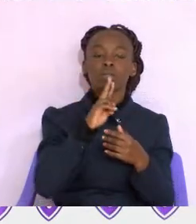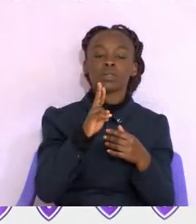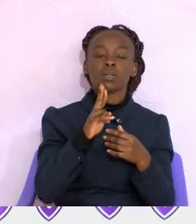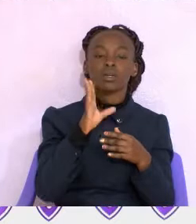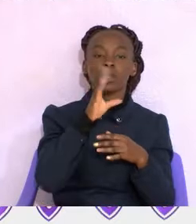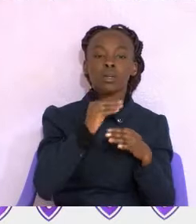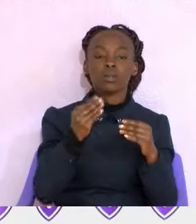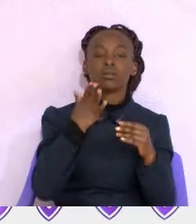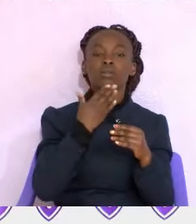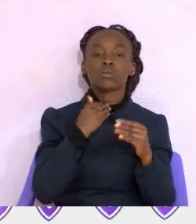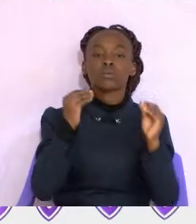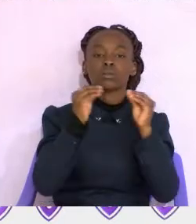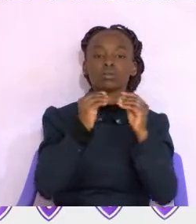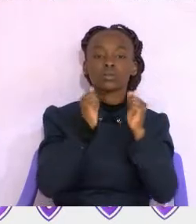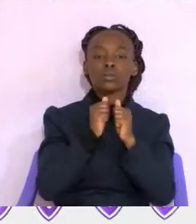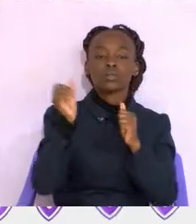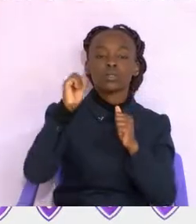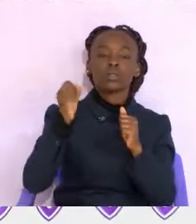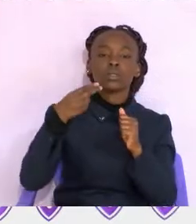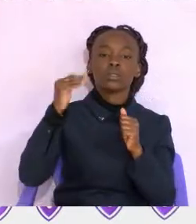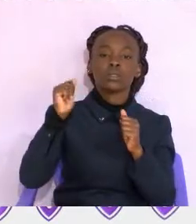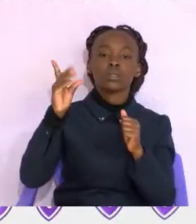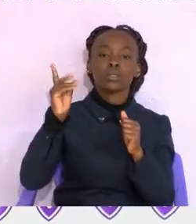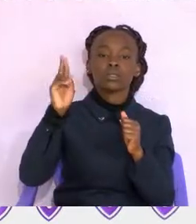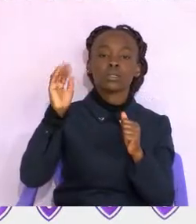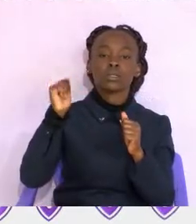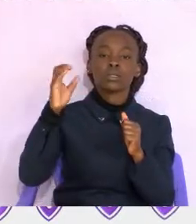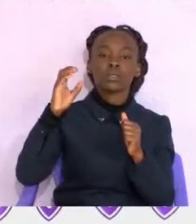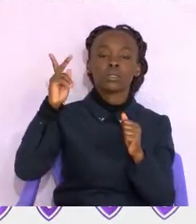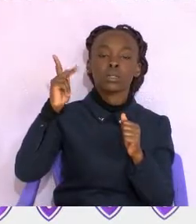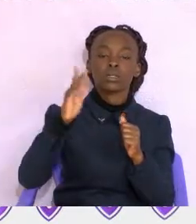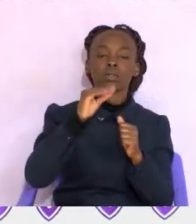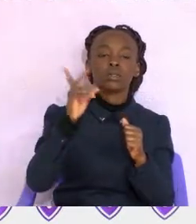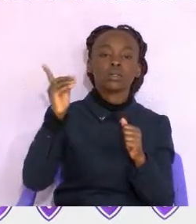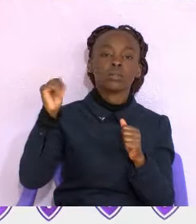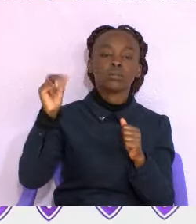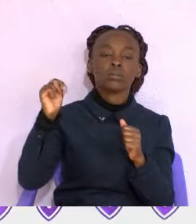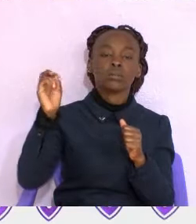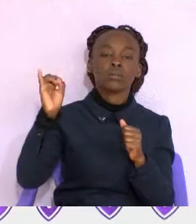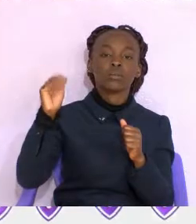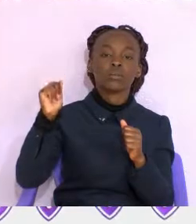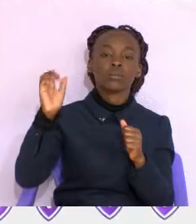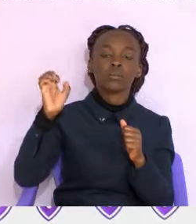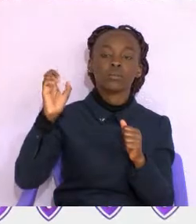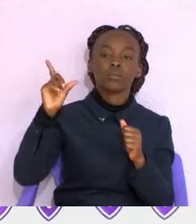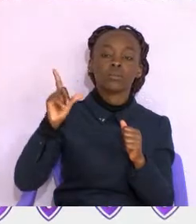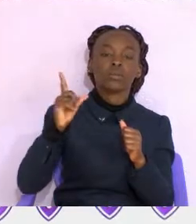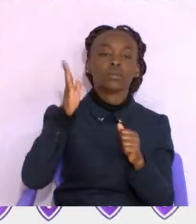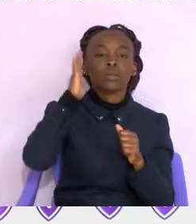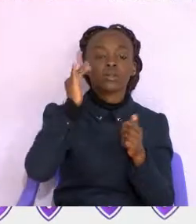Shadrach, Meshach na Abednego. Watu wanatarajia kukutana na Danieli akiwa kwa tundu la simba. Wapendwa, jua kwamba